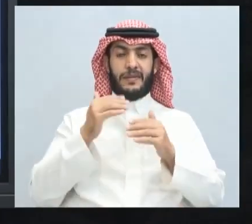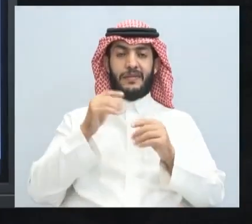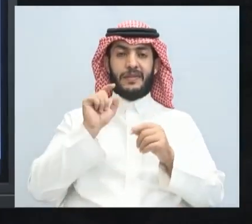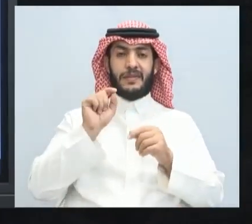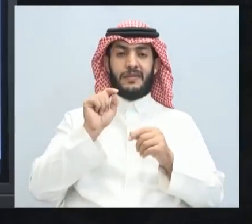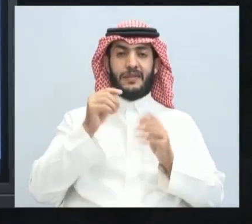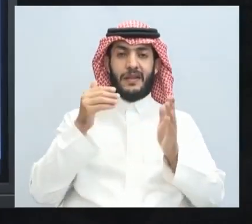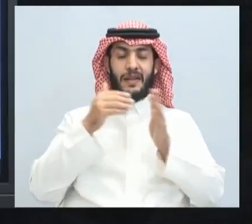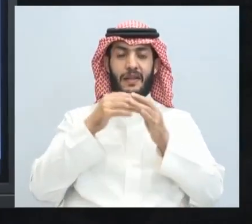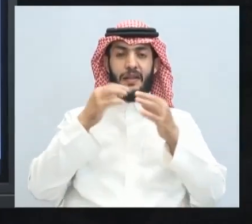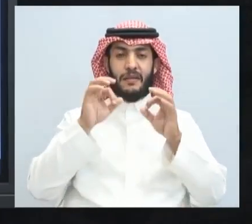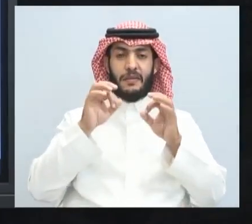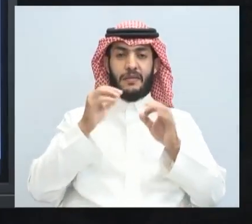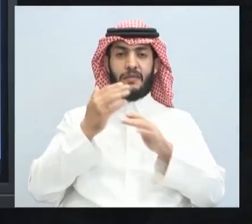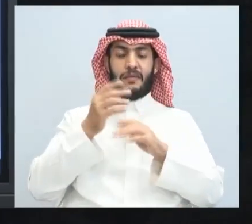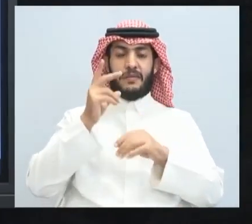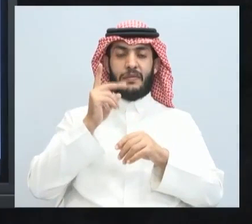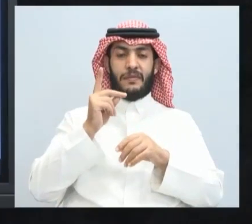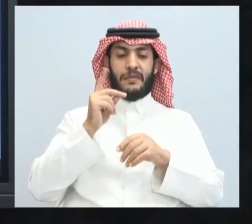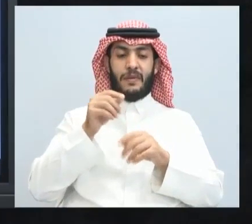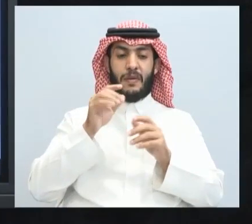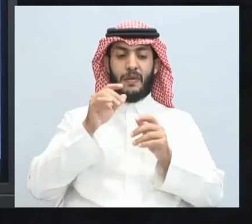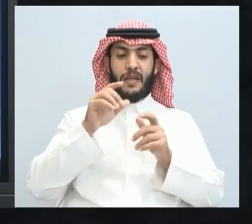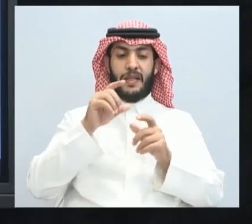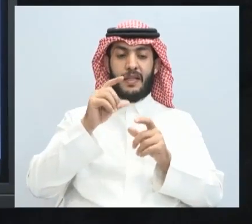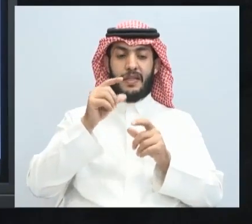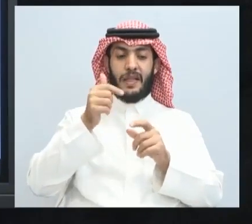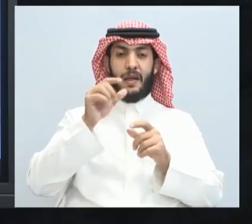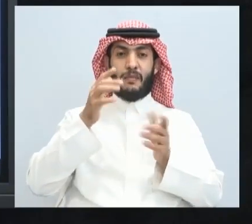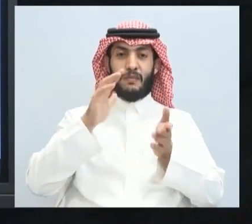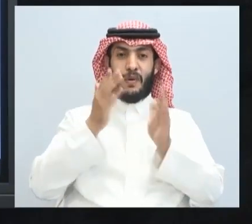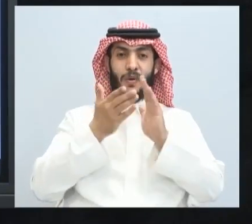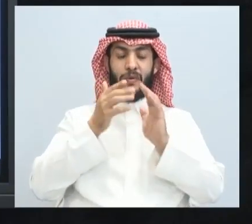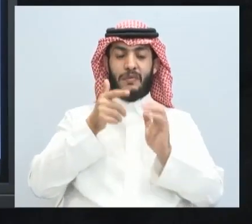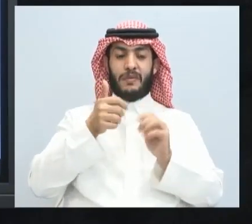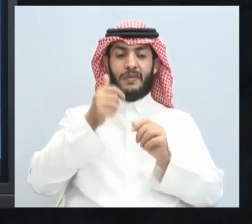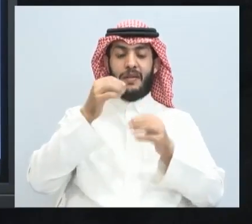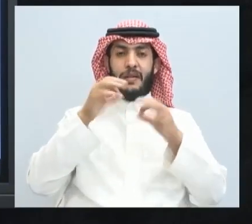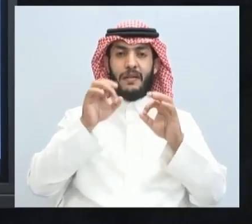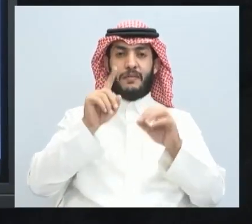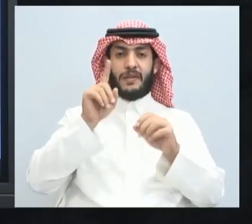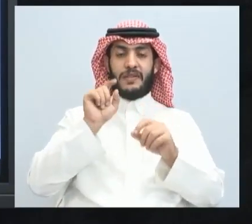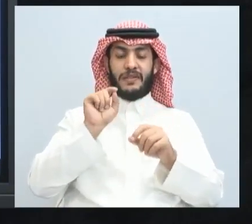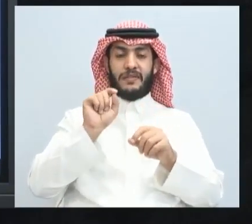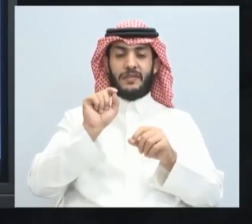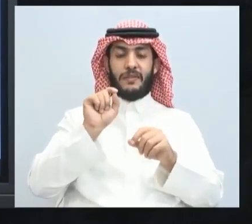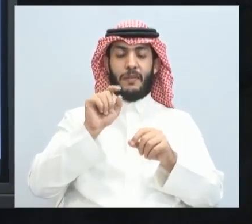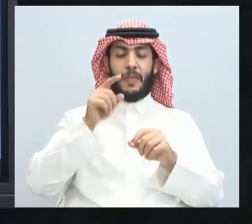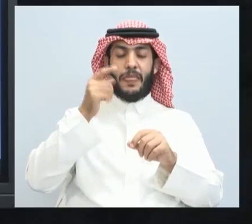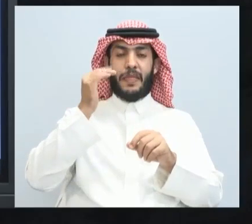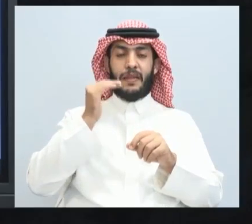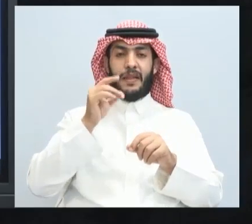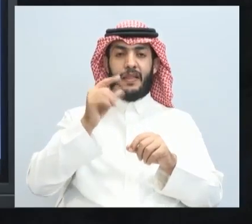الصفر الى ما لا نهايه بينما داله المقلوب سيكون مجالها ومداها كل الاعداد الحقيقيه ما عدا الصفر بالنسبه